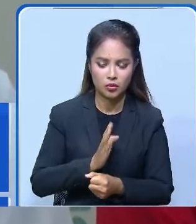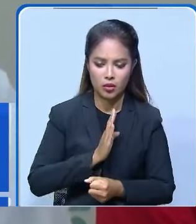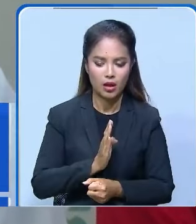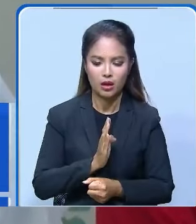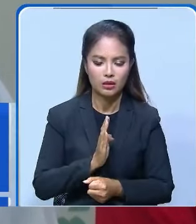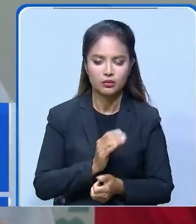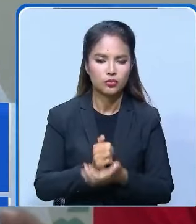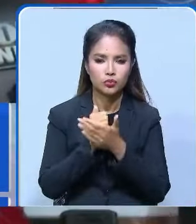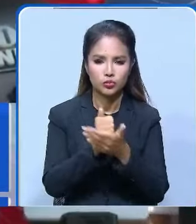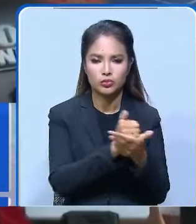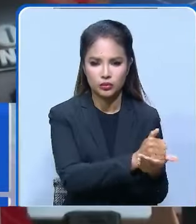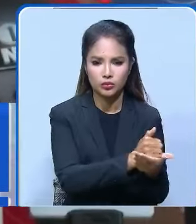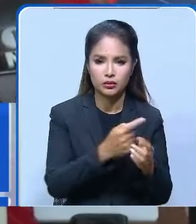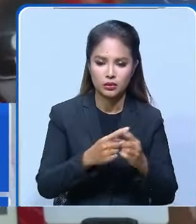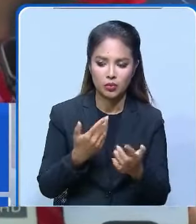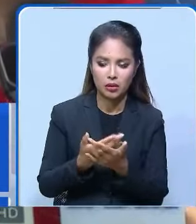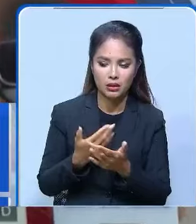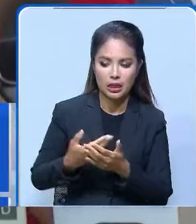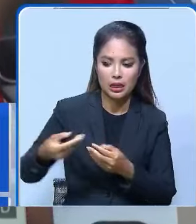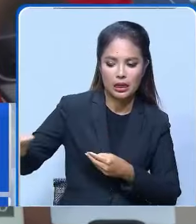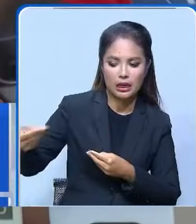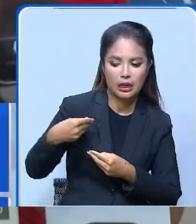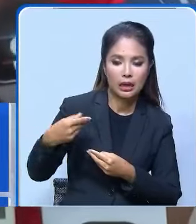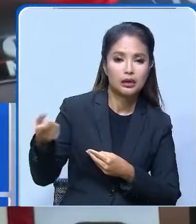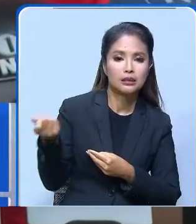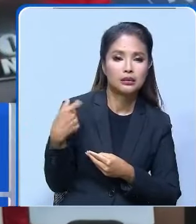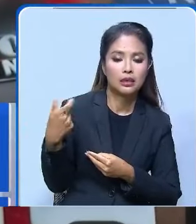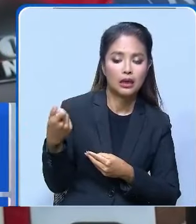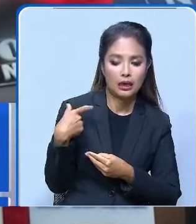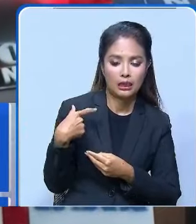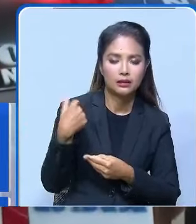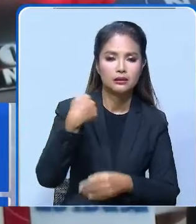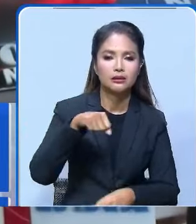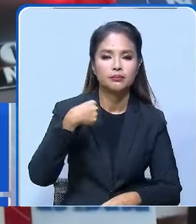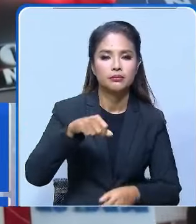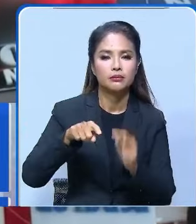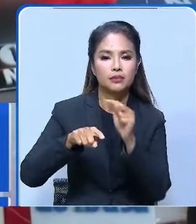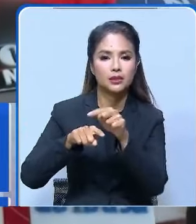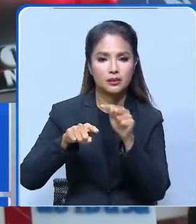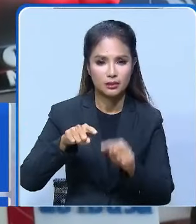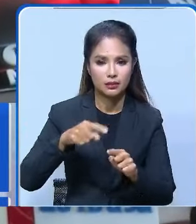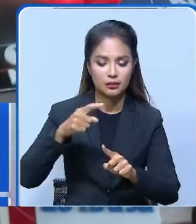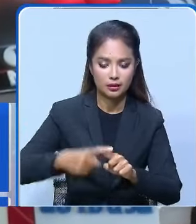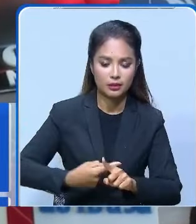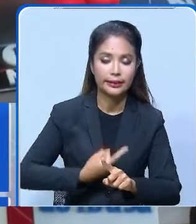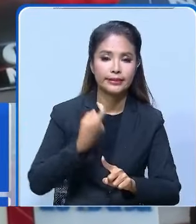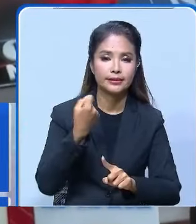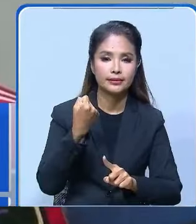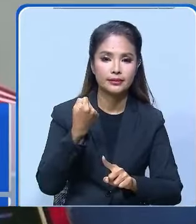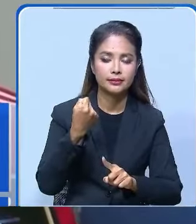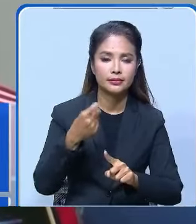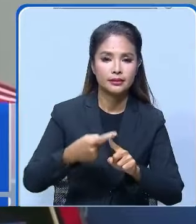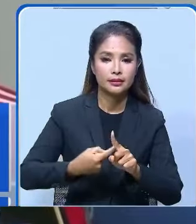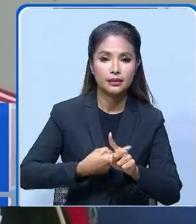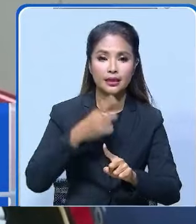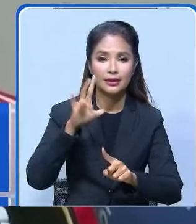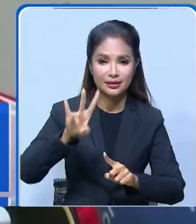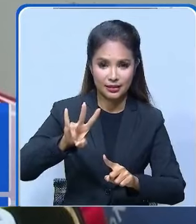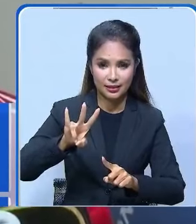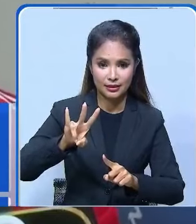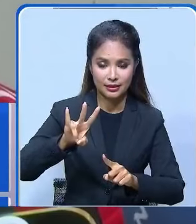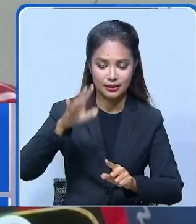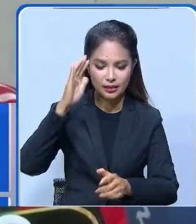ชนอยู่แล้วนะ แต่ได้เปอร์เซ็นต์ได้ค่าเสียเวลาร้อยละ10 เออจนกระทั่งเดือนกรกฎาคมครับนะเริ่มติดต่อนายตำ